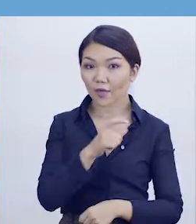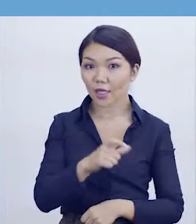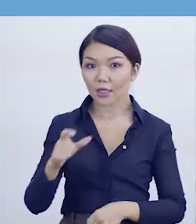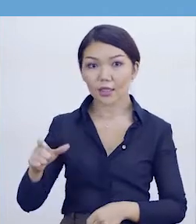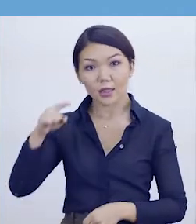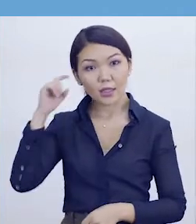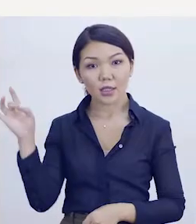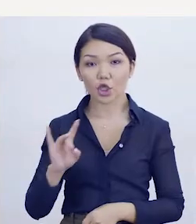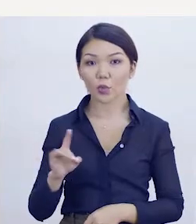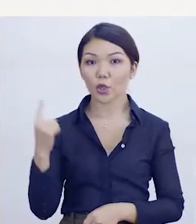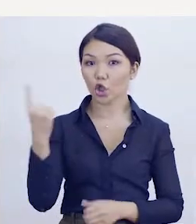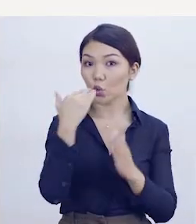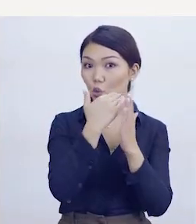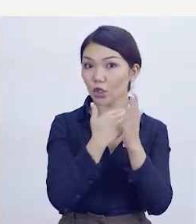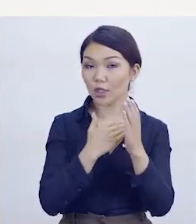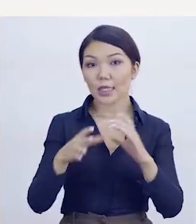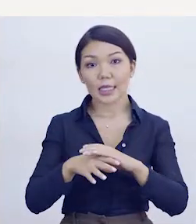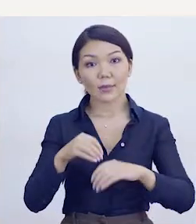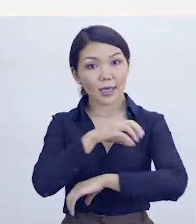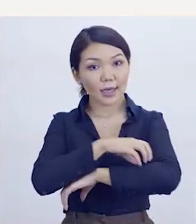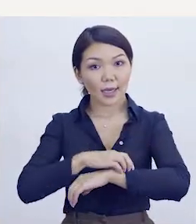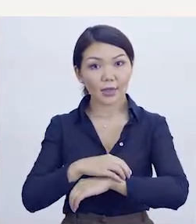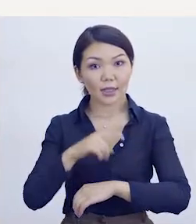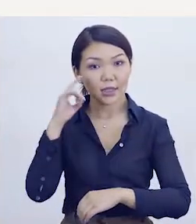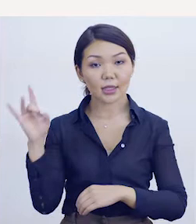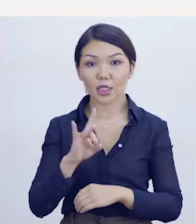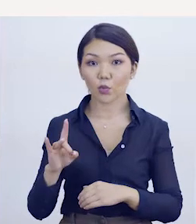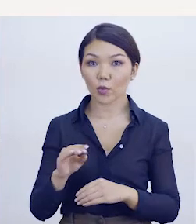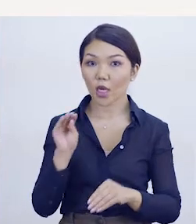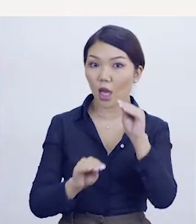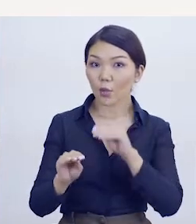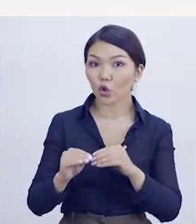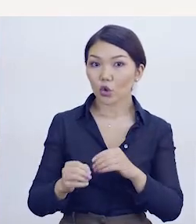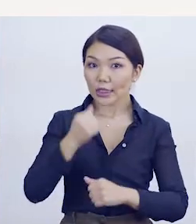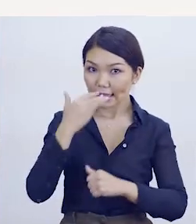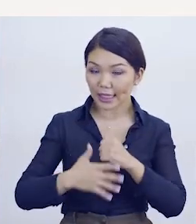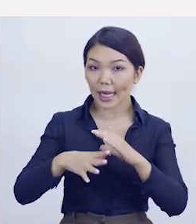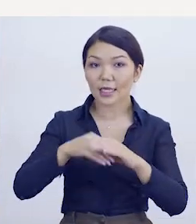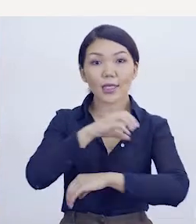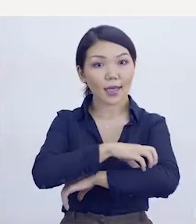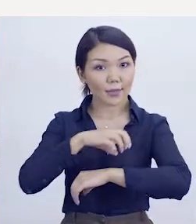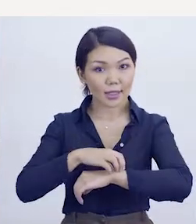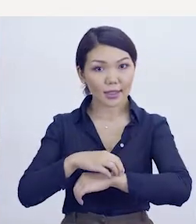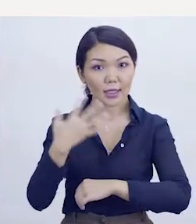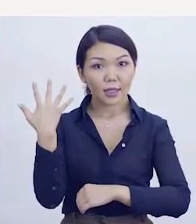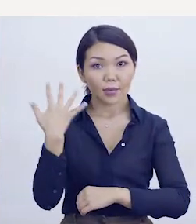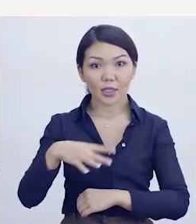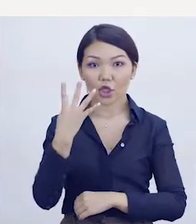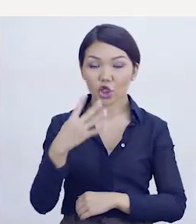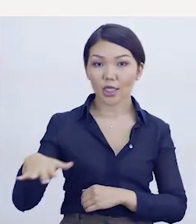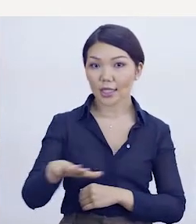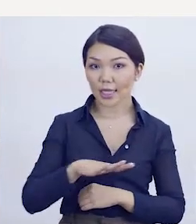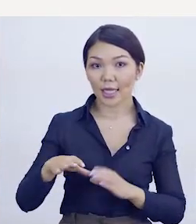граждан Кыргызской Республики. Единую систему избирательных комиссий Кыргызской Республики образуют Центральная избирательная комиссия,